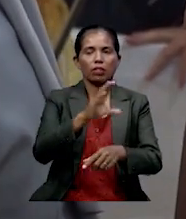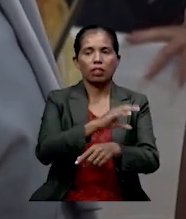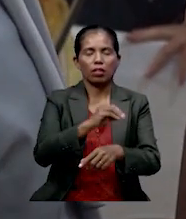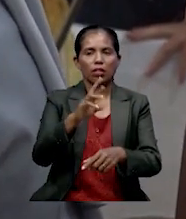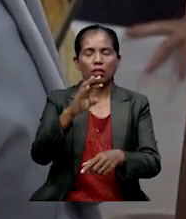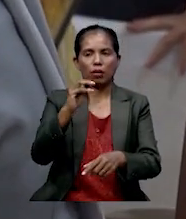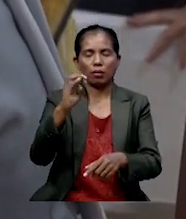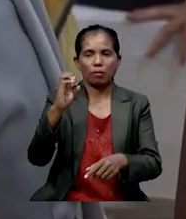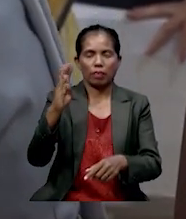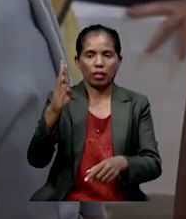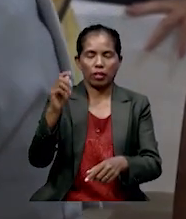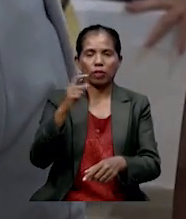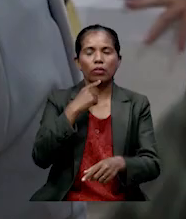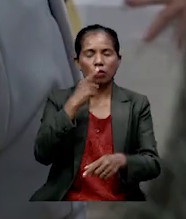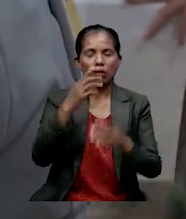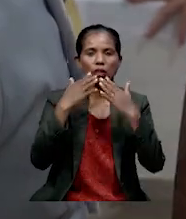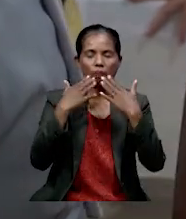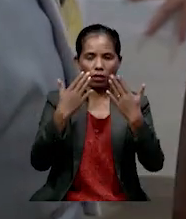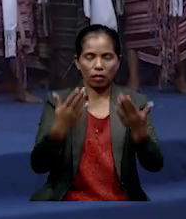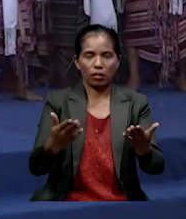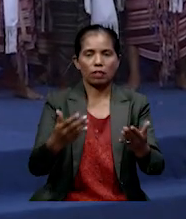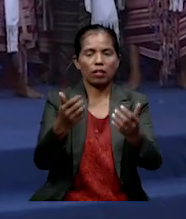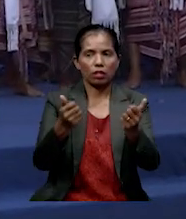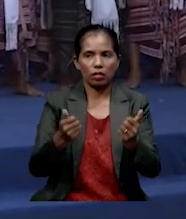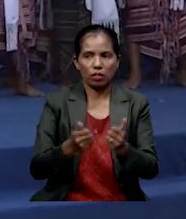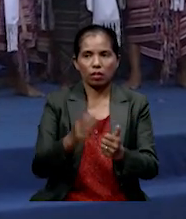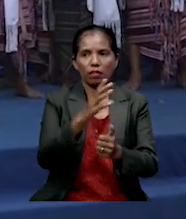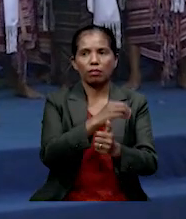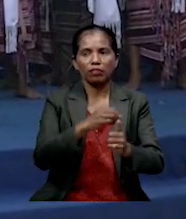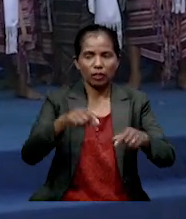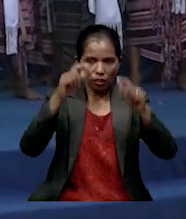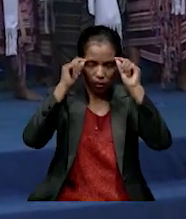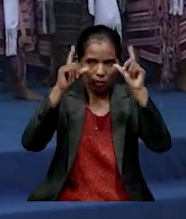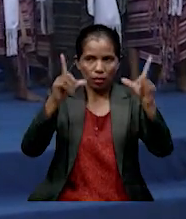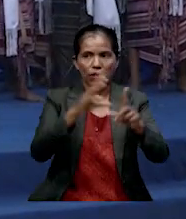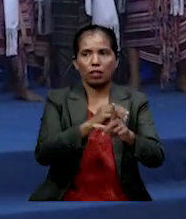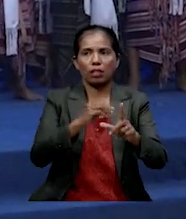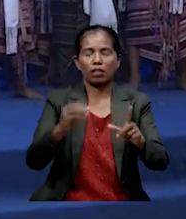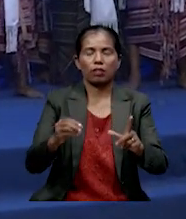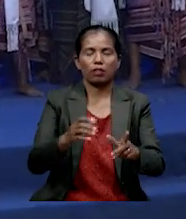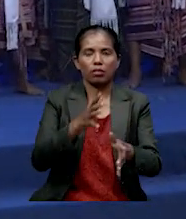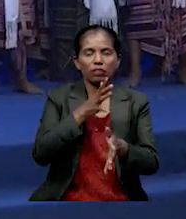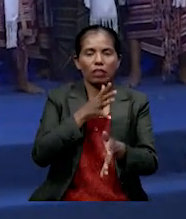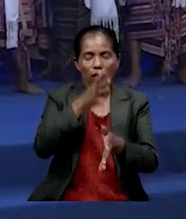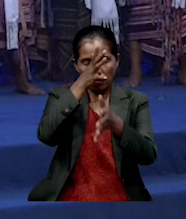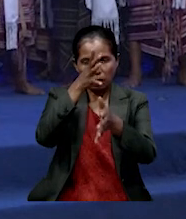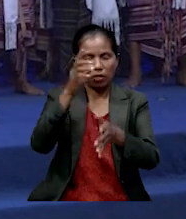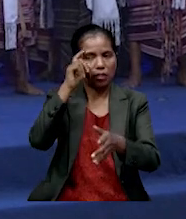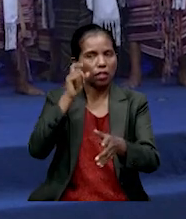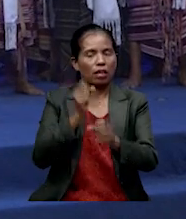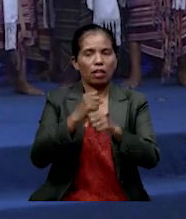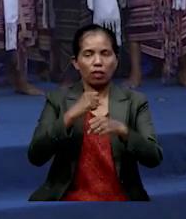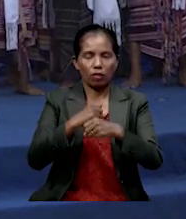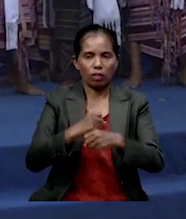Roberto Ramalino Tomás Cruz agradece ba Associação Turismo Religioso Timor-Leste, no Avonana, nebe hala ona evento